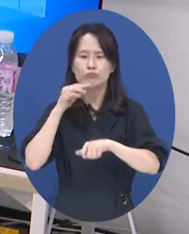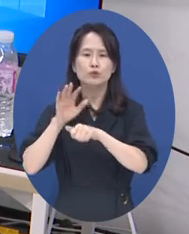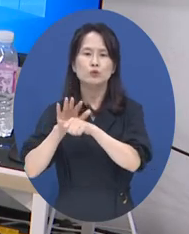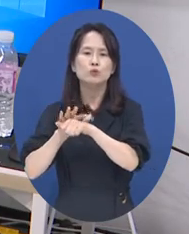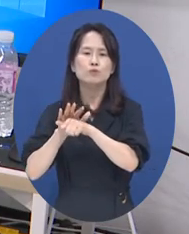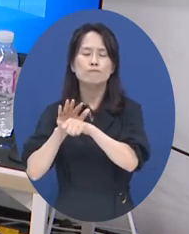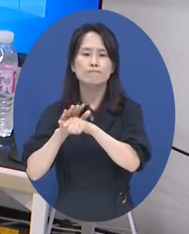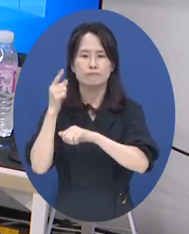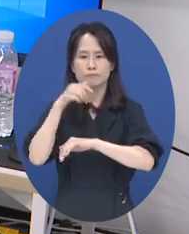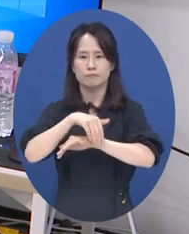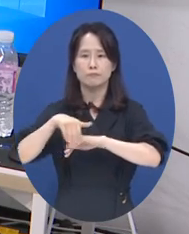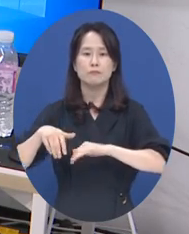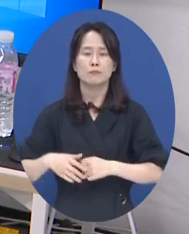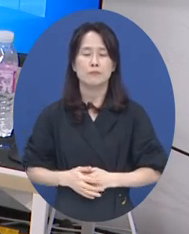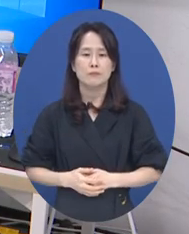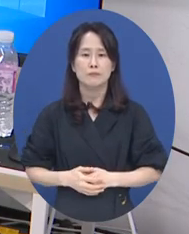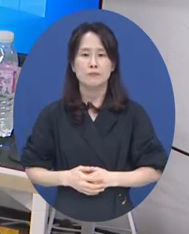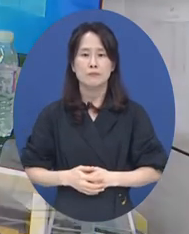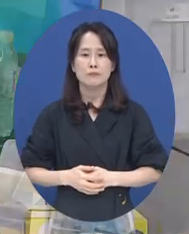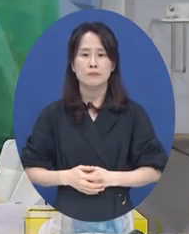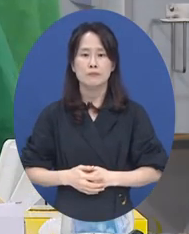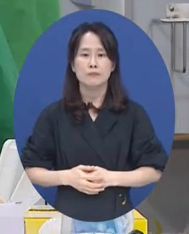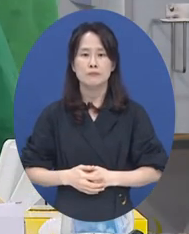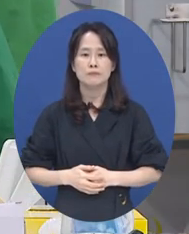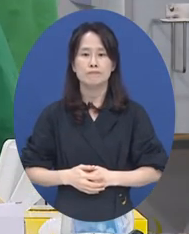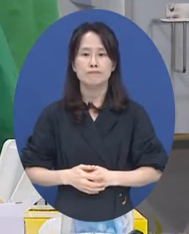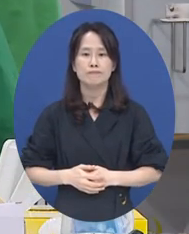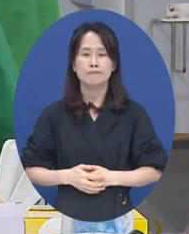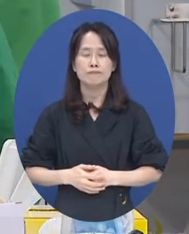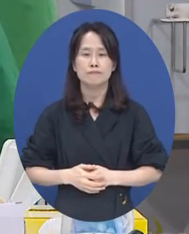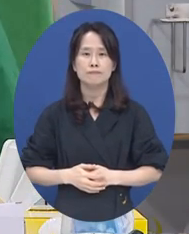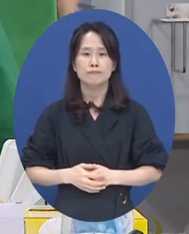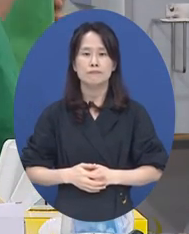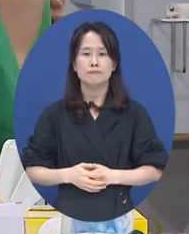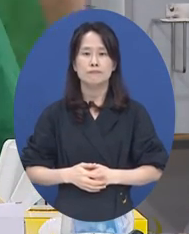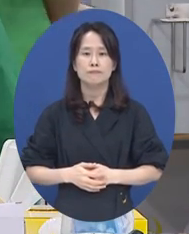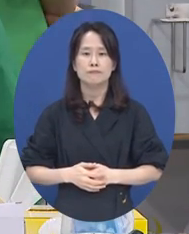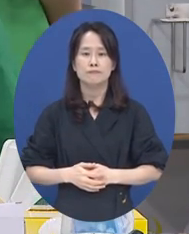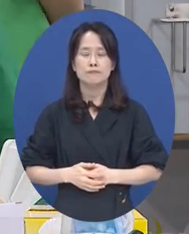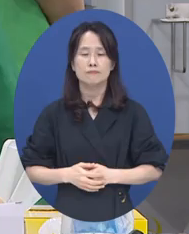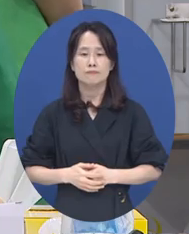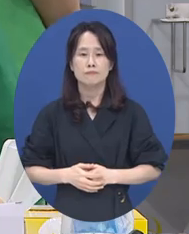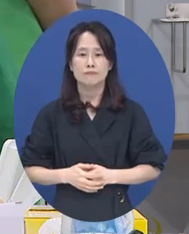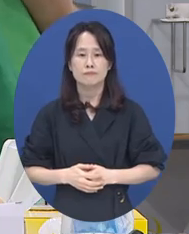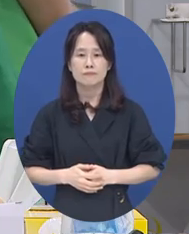적극 지원할 계획이라고도 밝혔습니다. 경기지TV 최지연입니다.